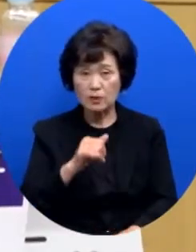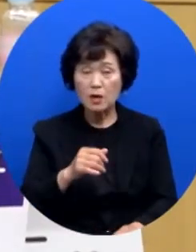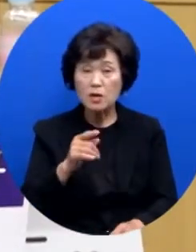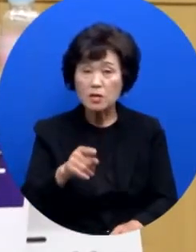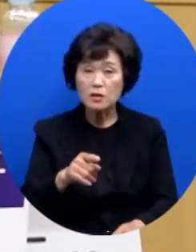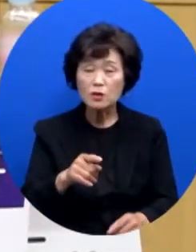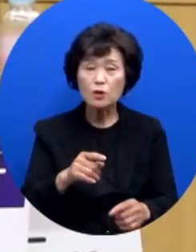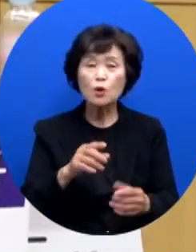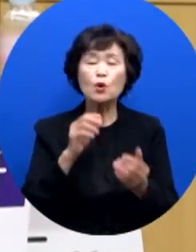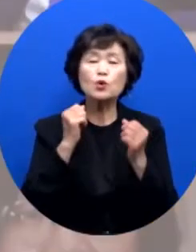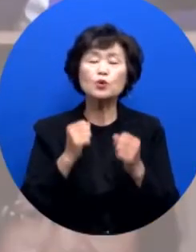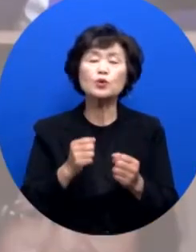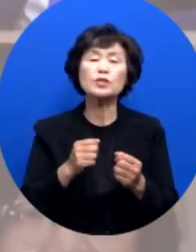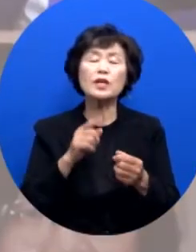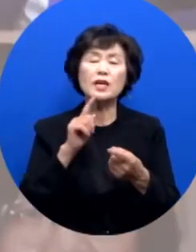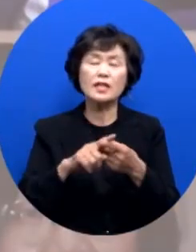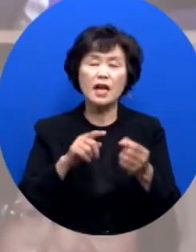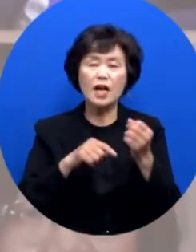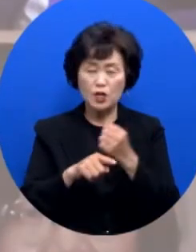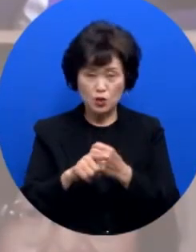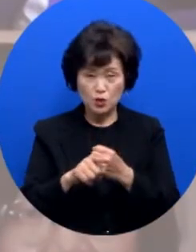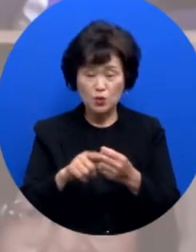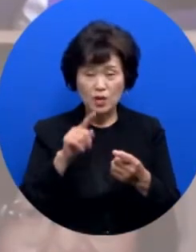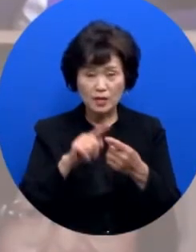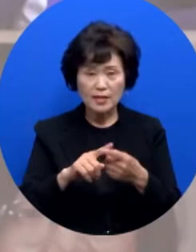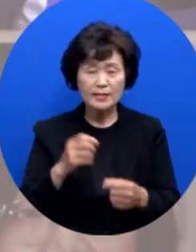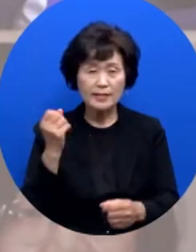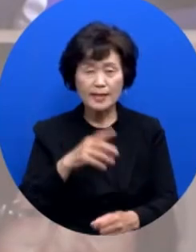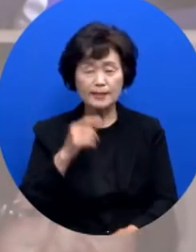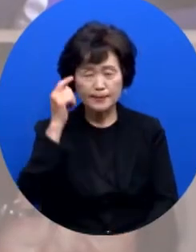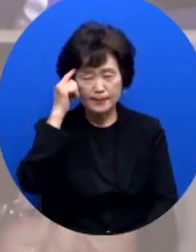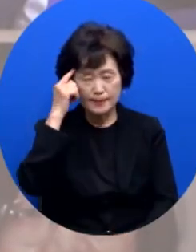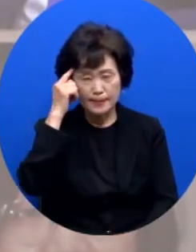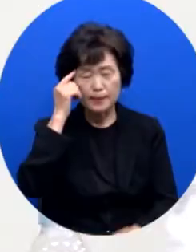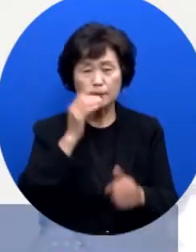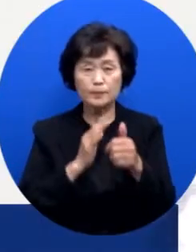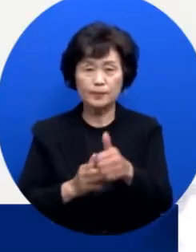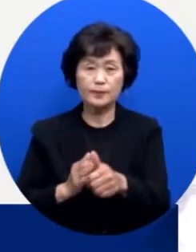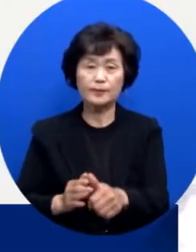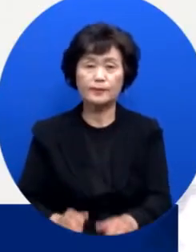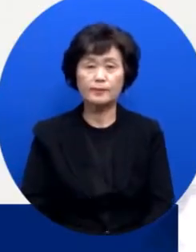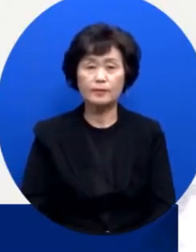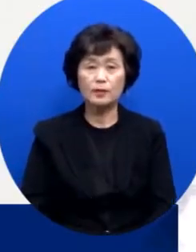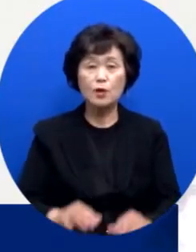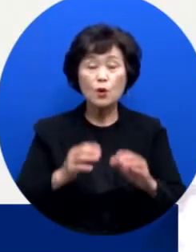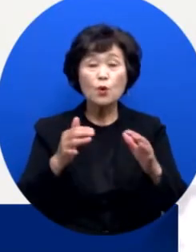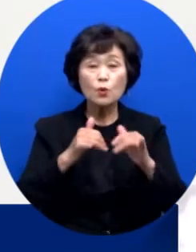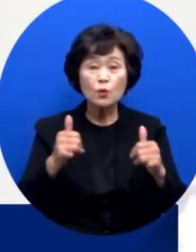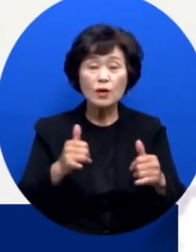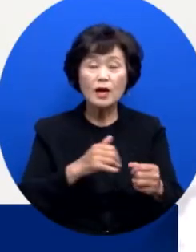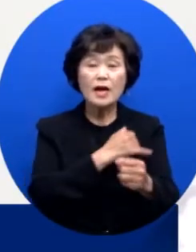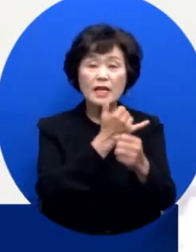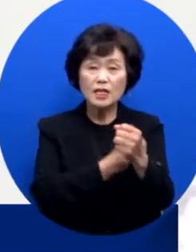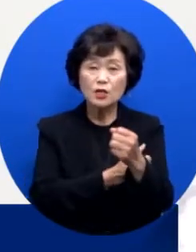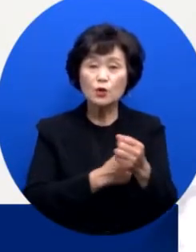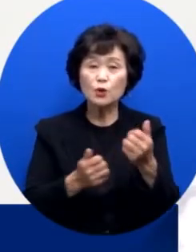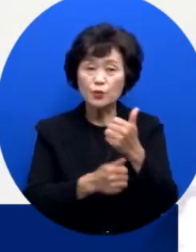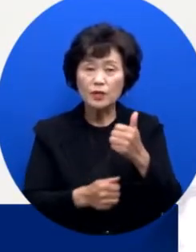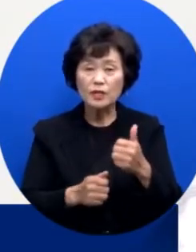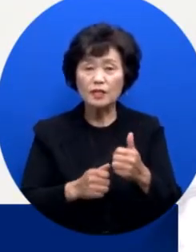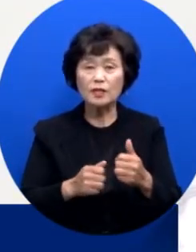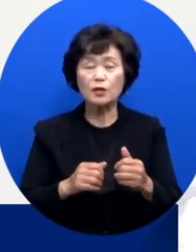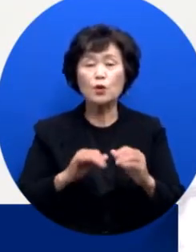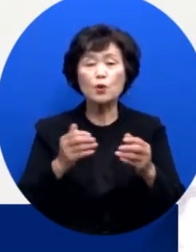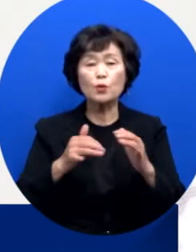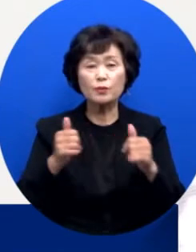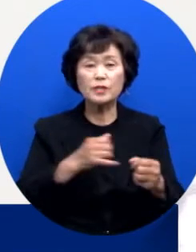하는지 다시 한번 심각한 고민을 해달라고 요청했습니다. 국가인권위는 자국민의 인권, 즉 행복과 자유, 안전,